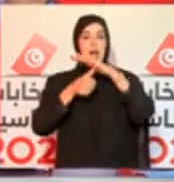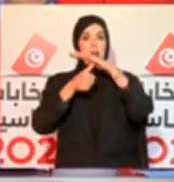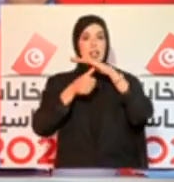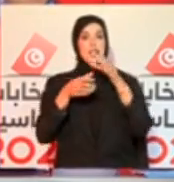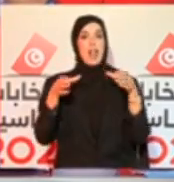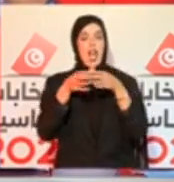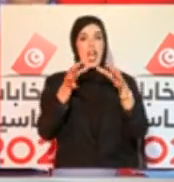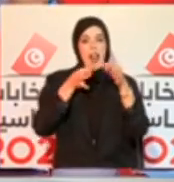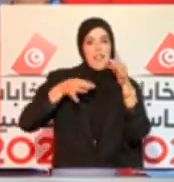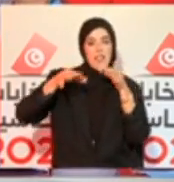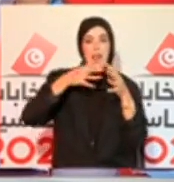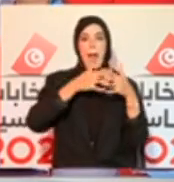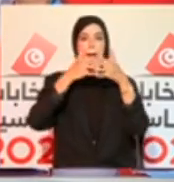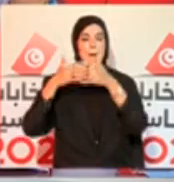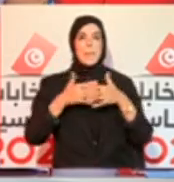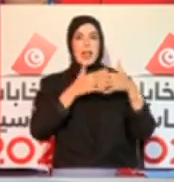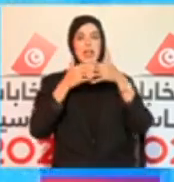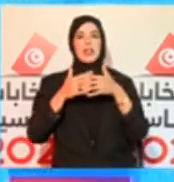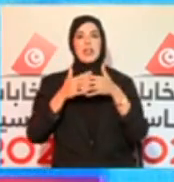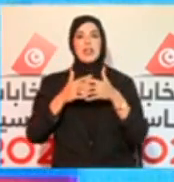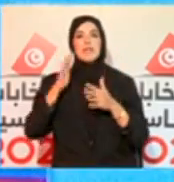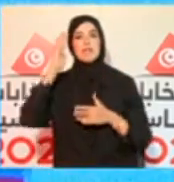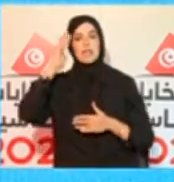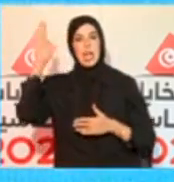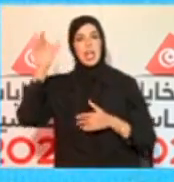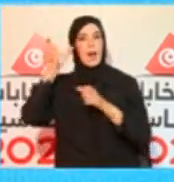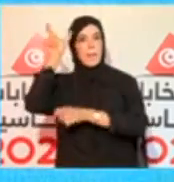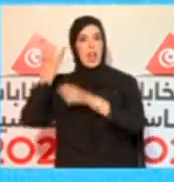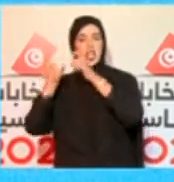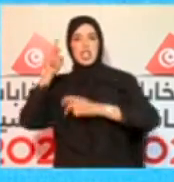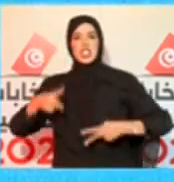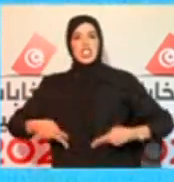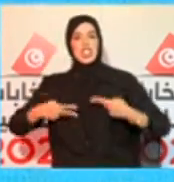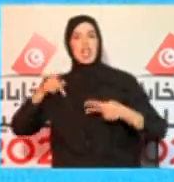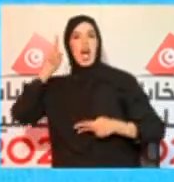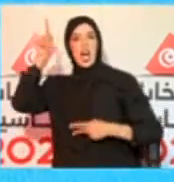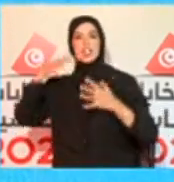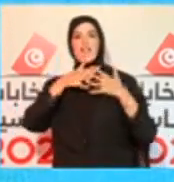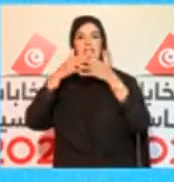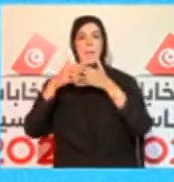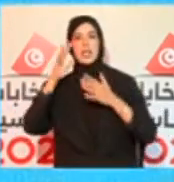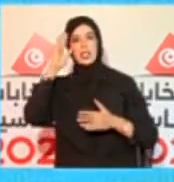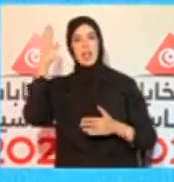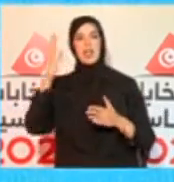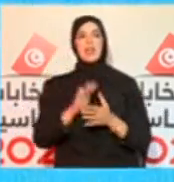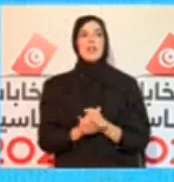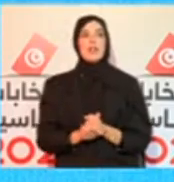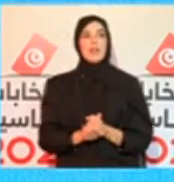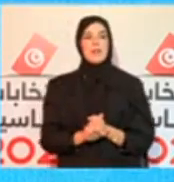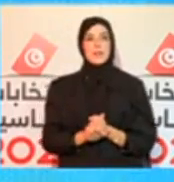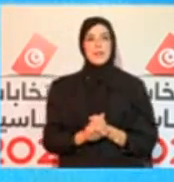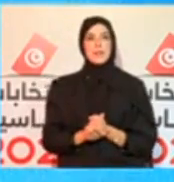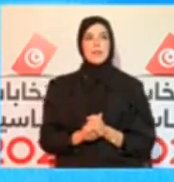الفرعيه بالامريكيه تحيه لك ولكل جاليتنا هناك نرجع لضيوفي الكلمه لكم